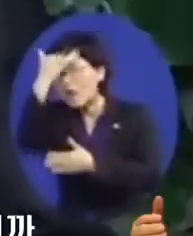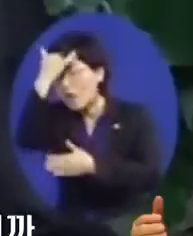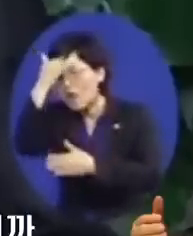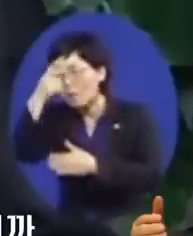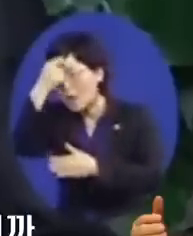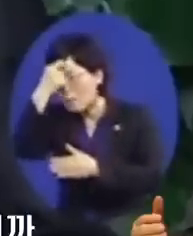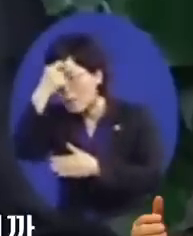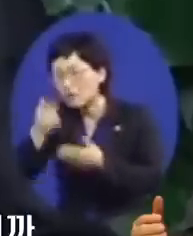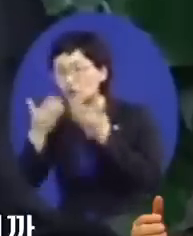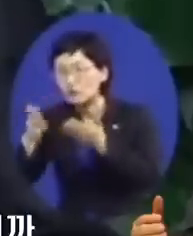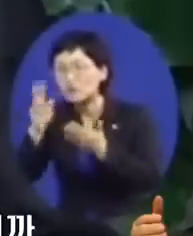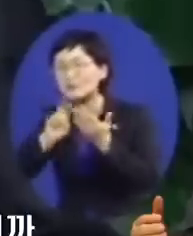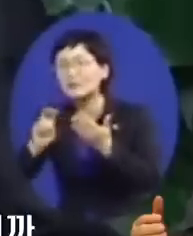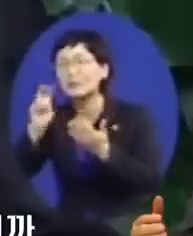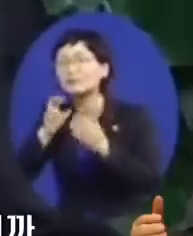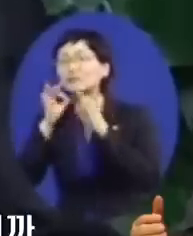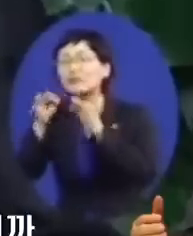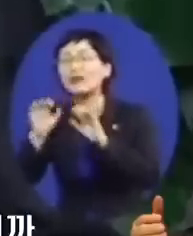않기 때문에 그런 것입니다.